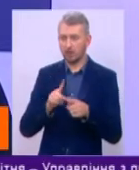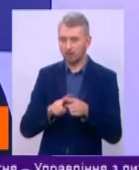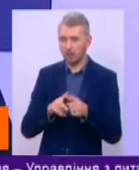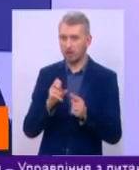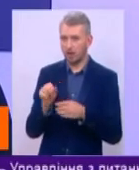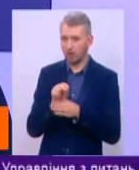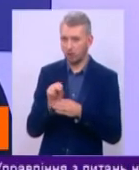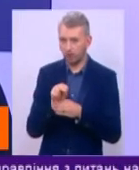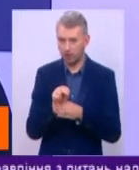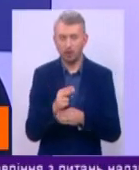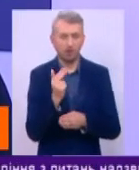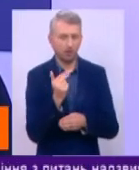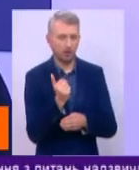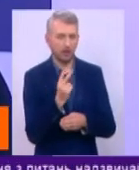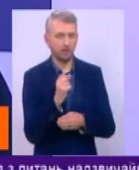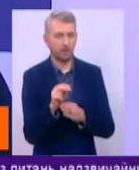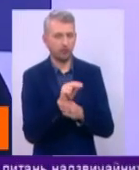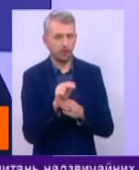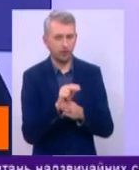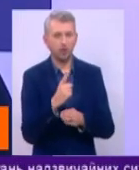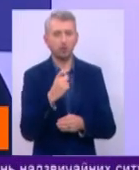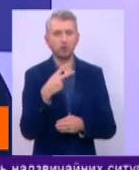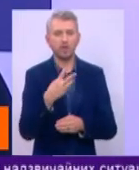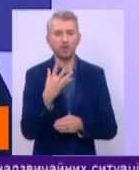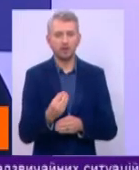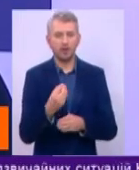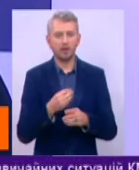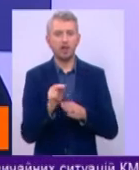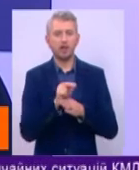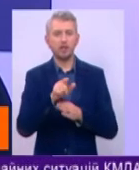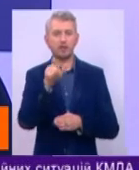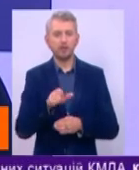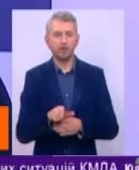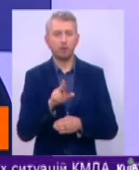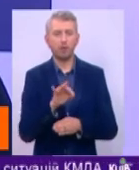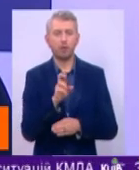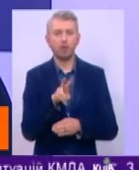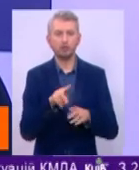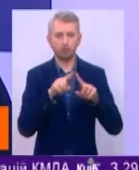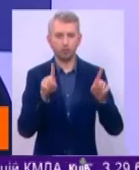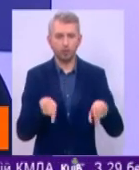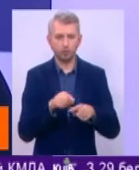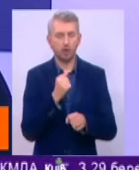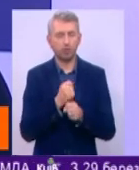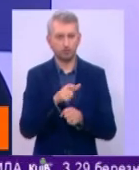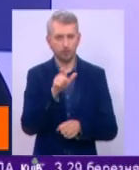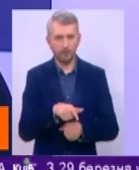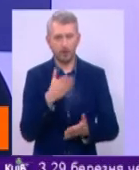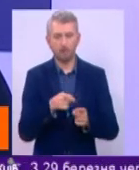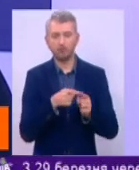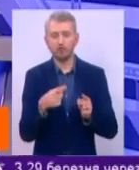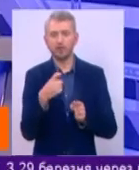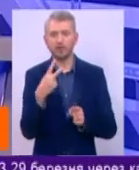на лікування. На лікування, да. Да. Это 120 дней лечится человек по больничному листку, работающий человек. Если в